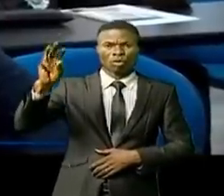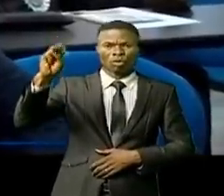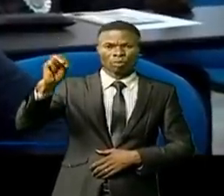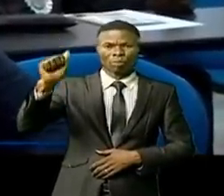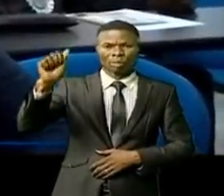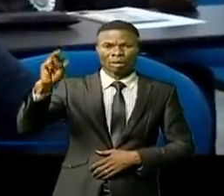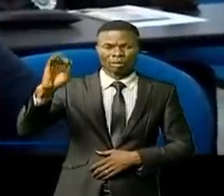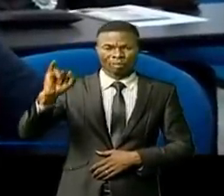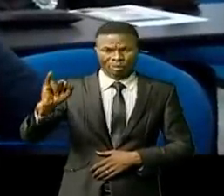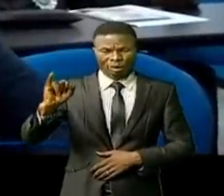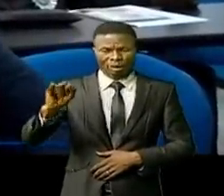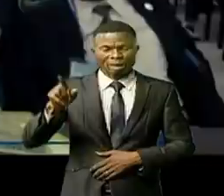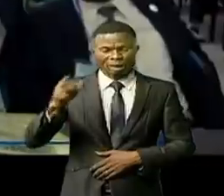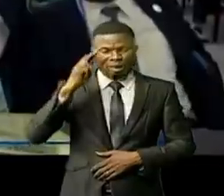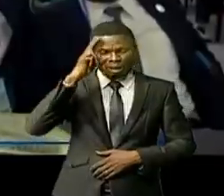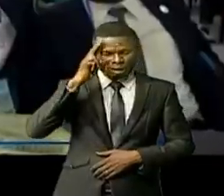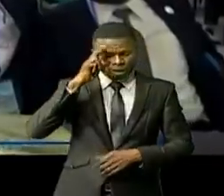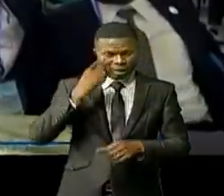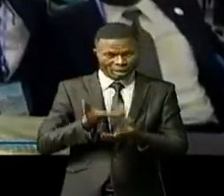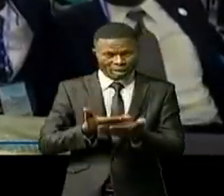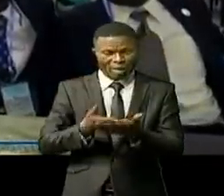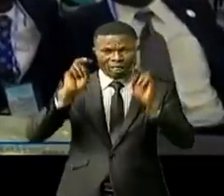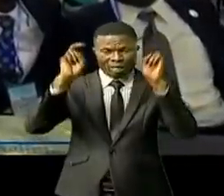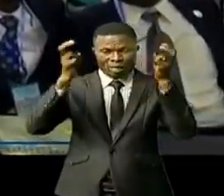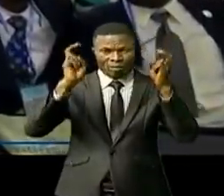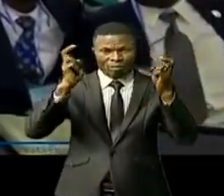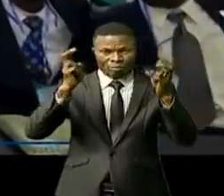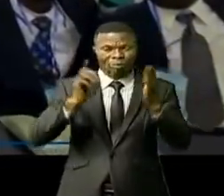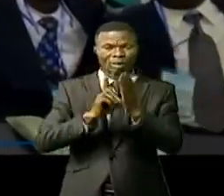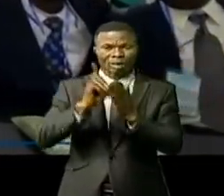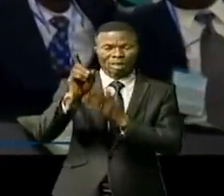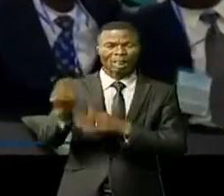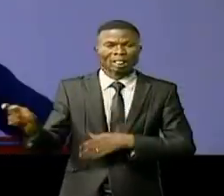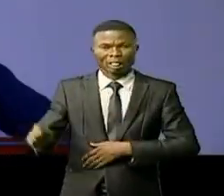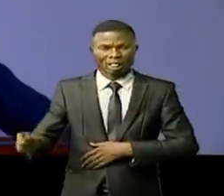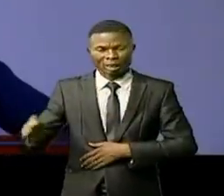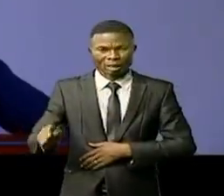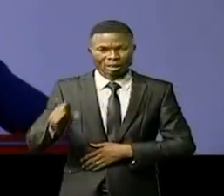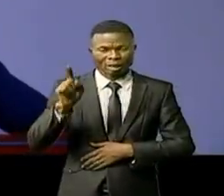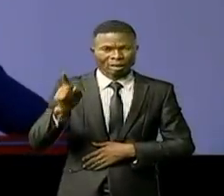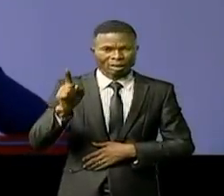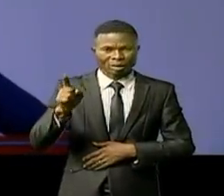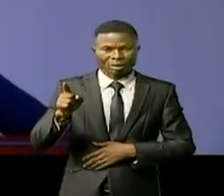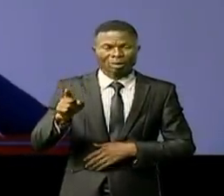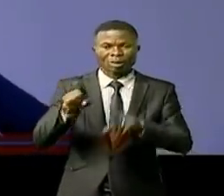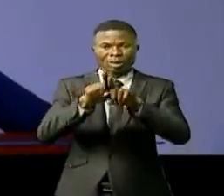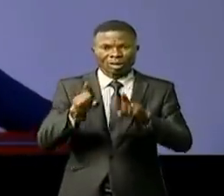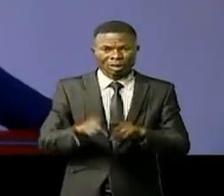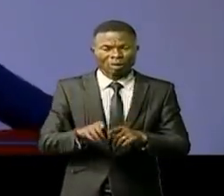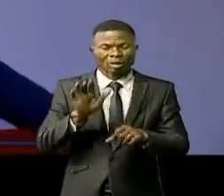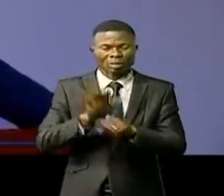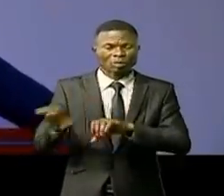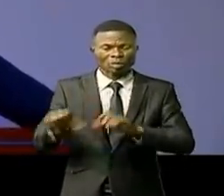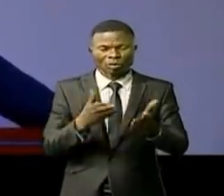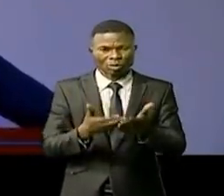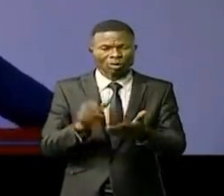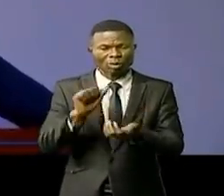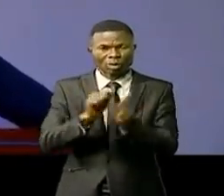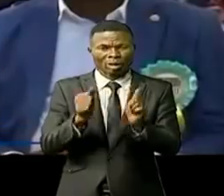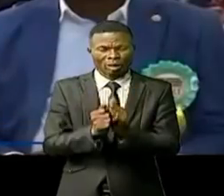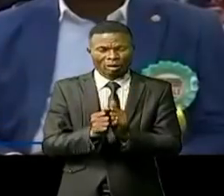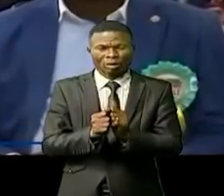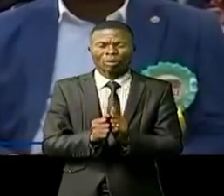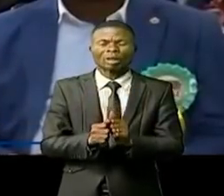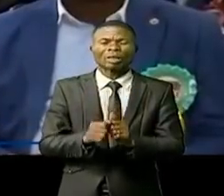du Olomami réfléchissent déjà sur le thème « Le développement du territoire de Malembonkoulou, défi et perspective ». Question de s'approprier